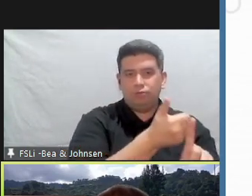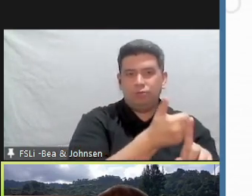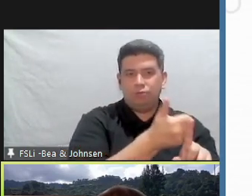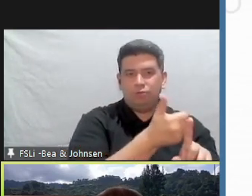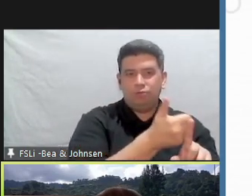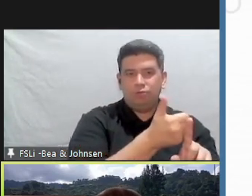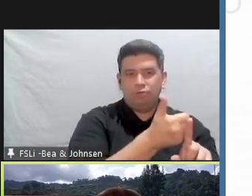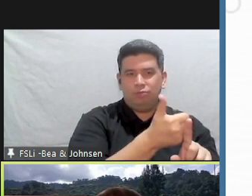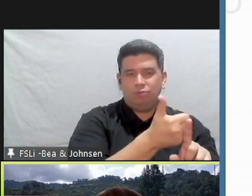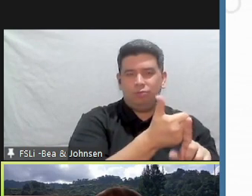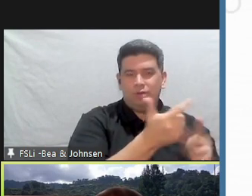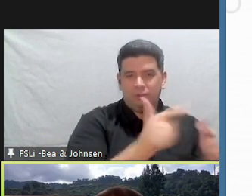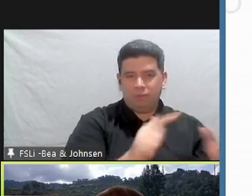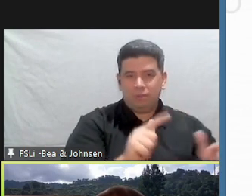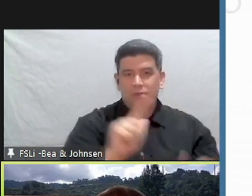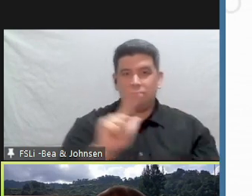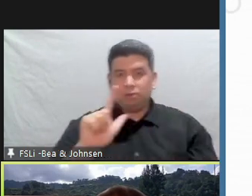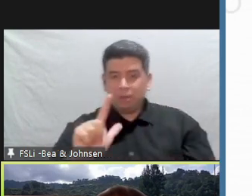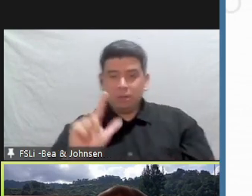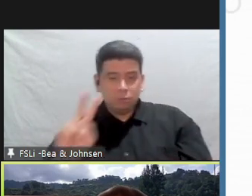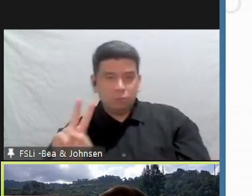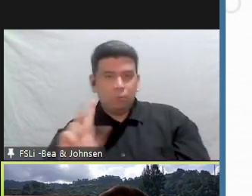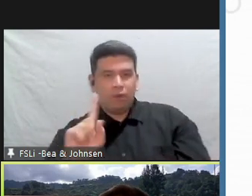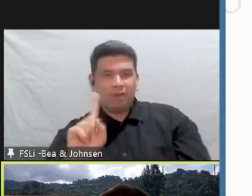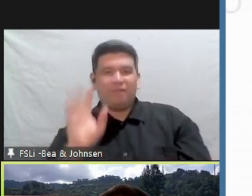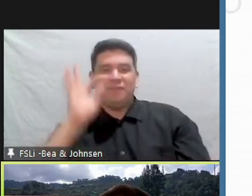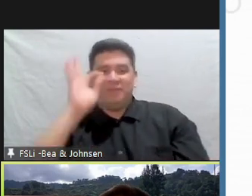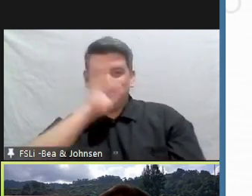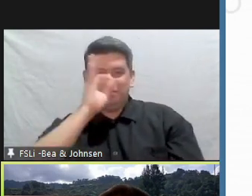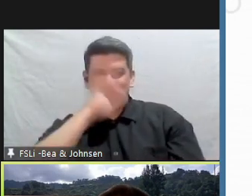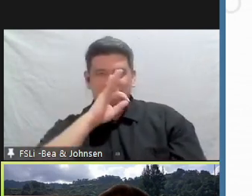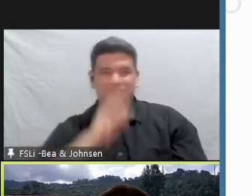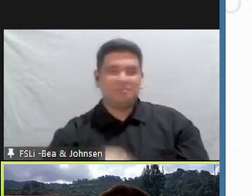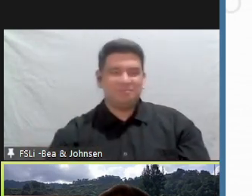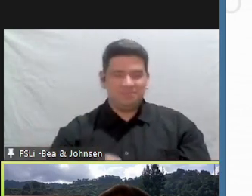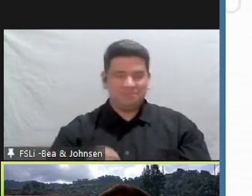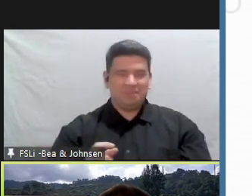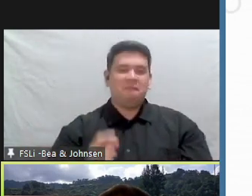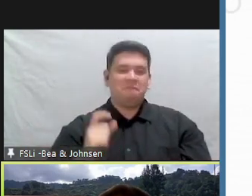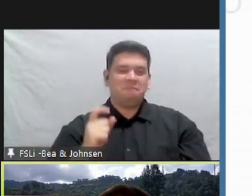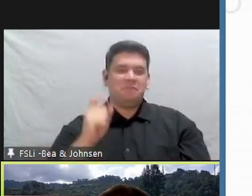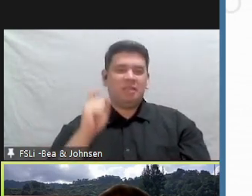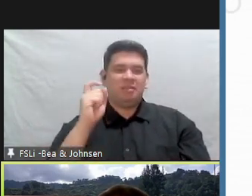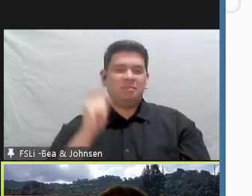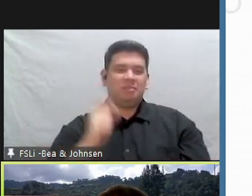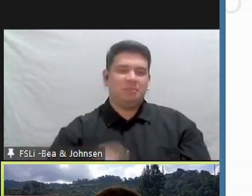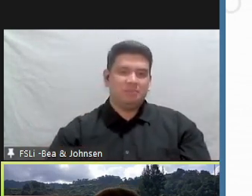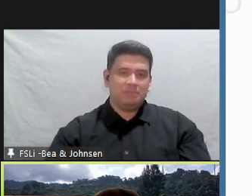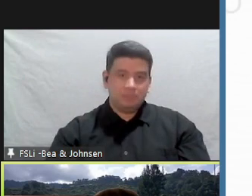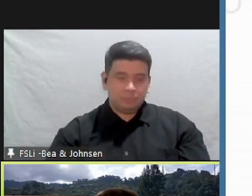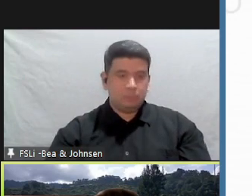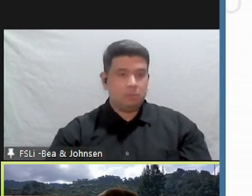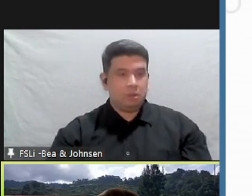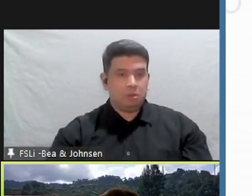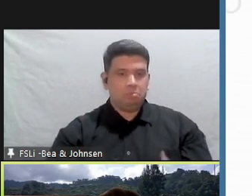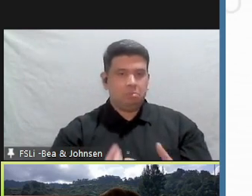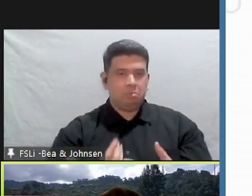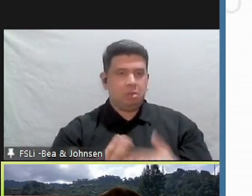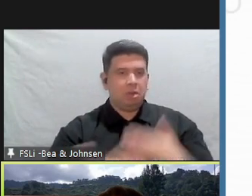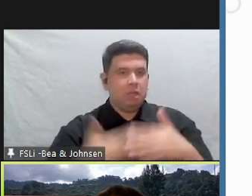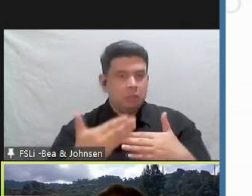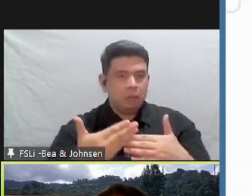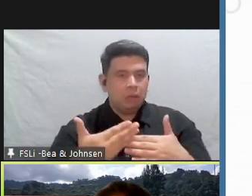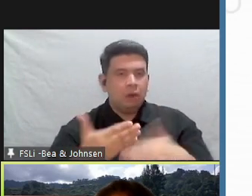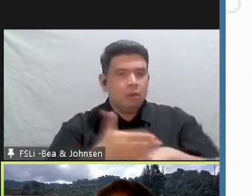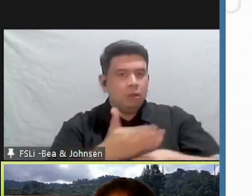tongue, mas madali na siya makabasa sa ibang wika. At gumagaling siya sa iba't ibang mga subjects, pati sa English, nagkakaroon